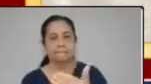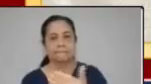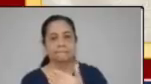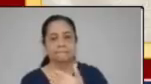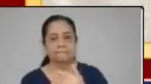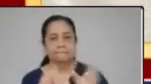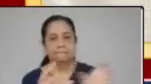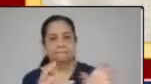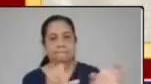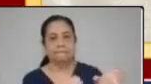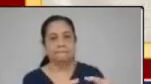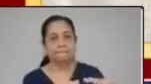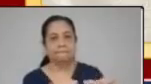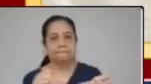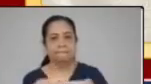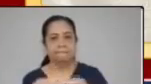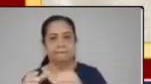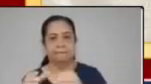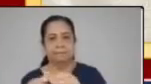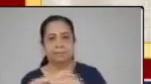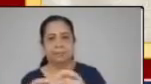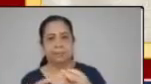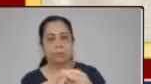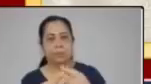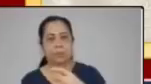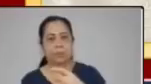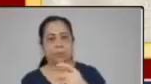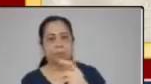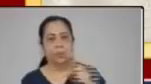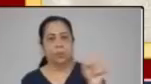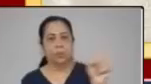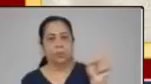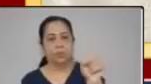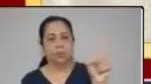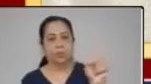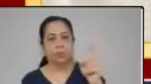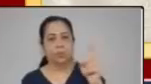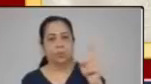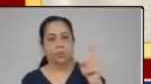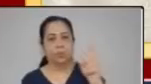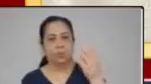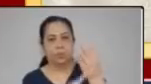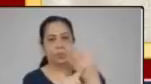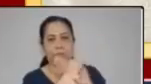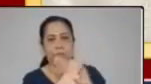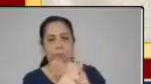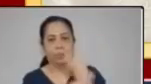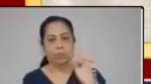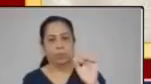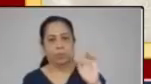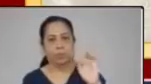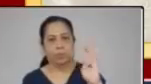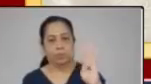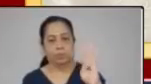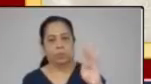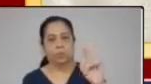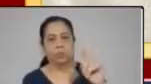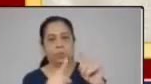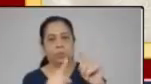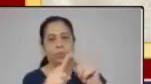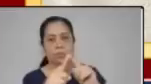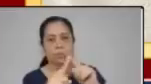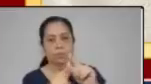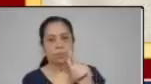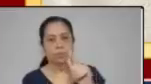11, ang siyudad po ng Davao at ang Davao del Norte. At sa Barm, ang probinsya po ng Lanao del Sur at